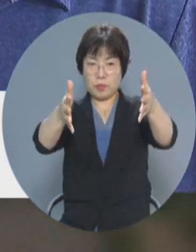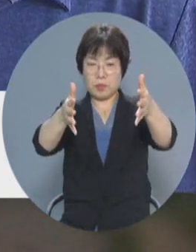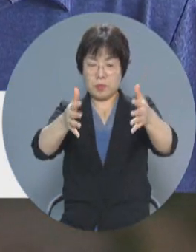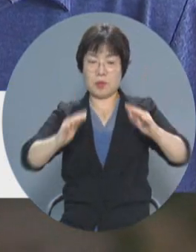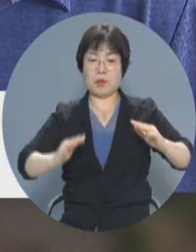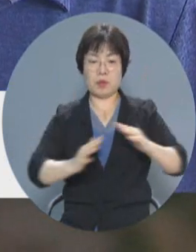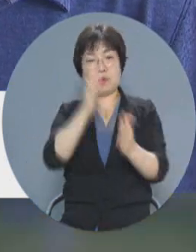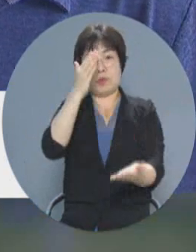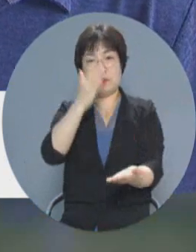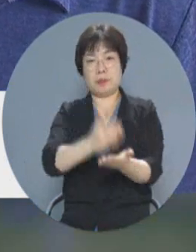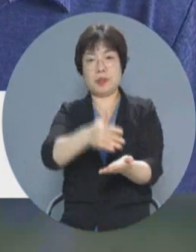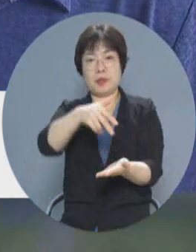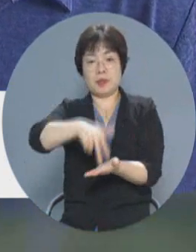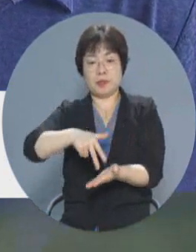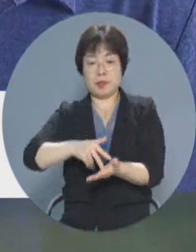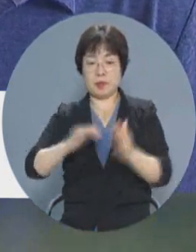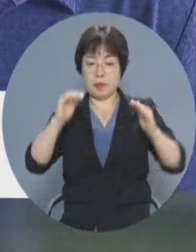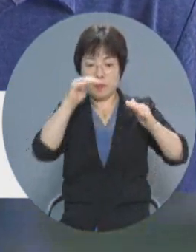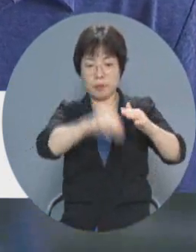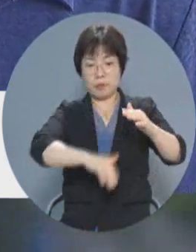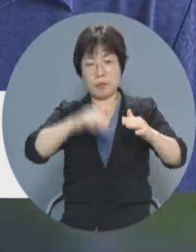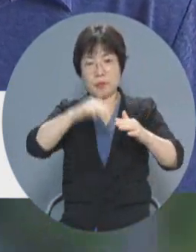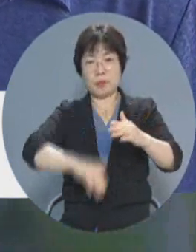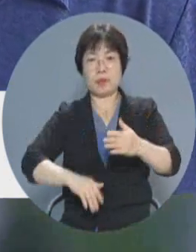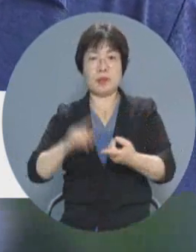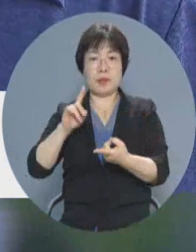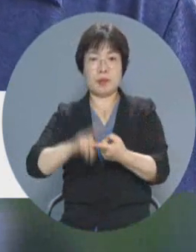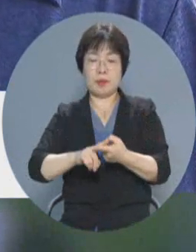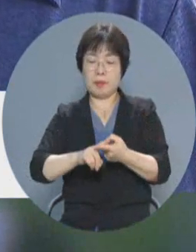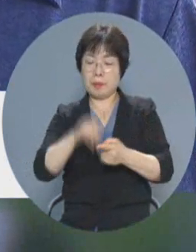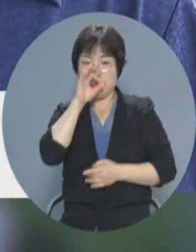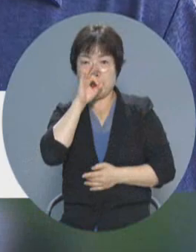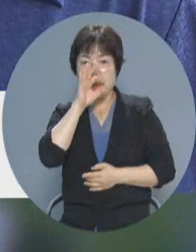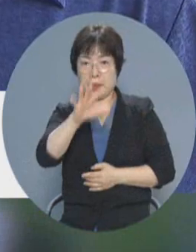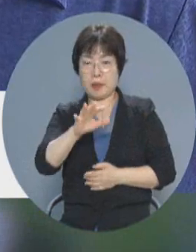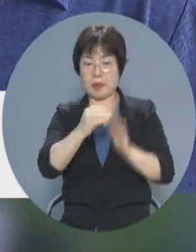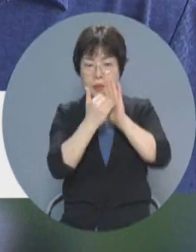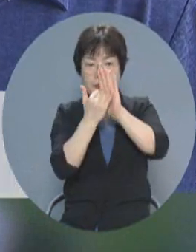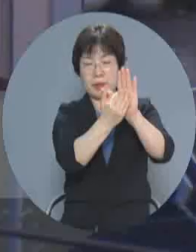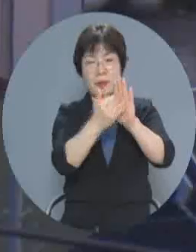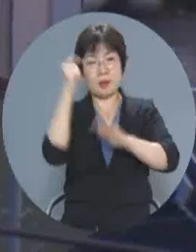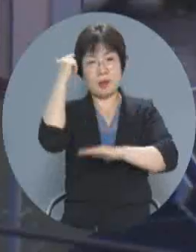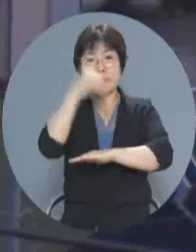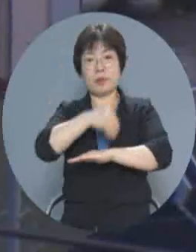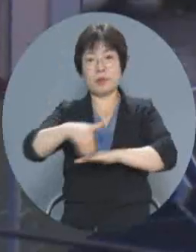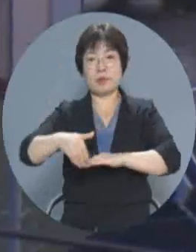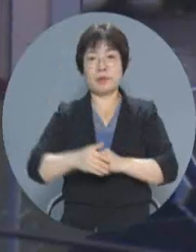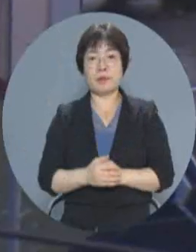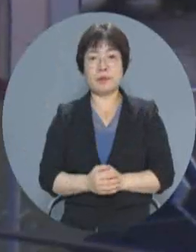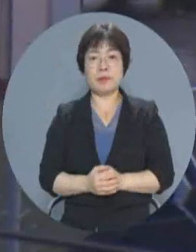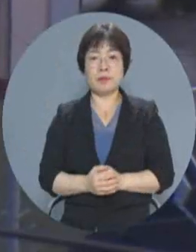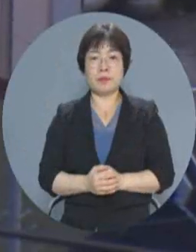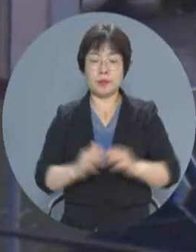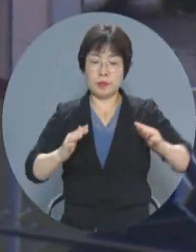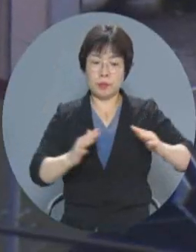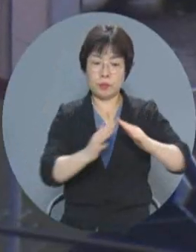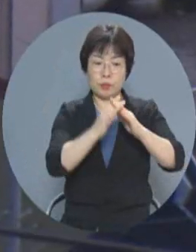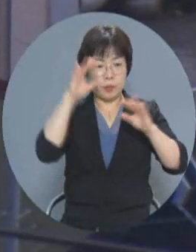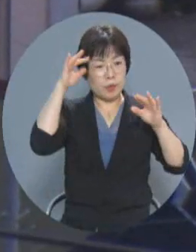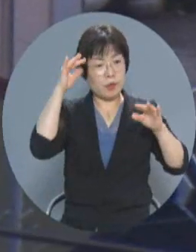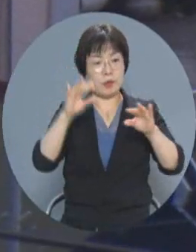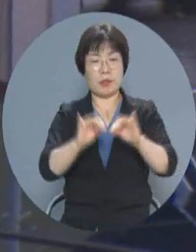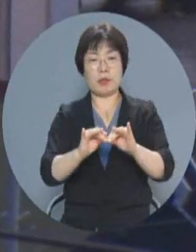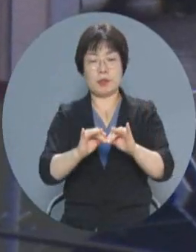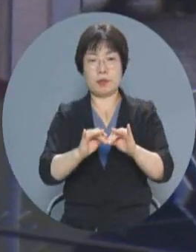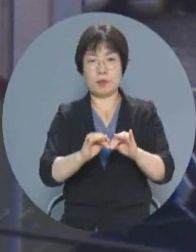말라는 거지. 공사를 할 수 없게끔 저지를 할 것입니다. 한편 개발을 찬성하는